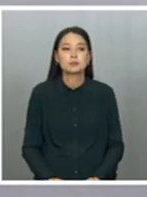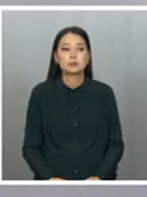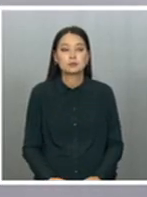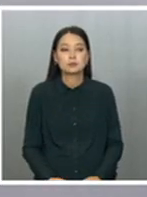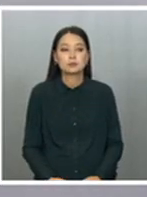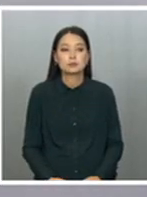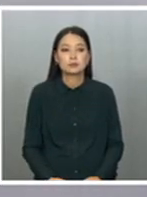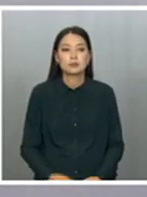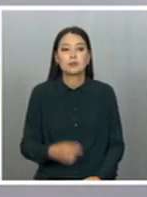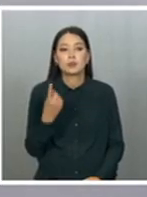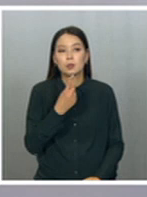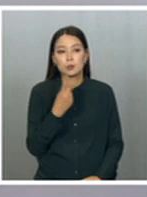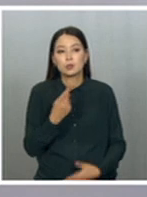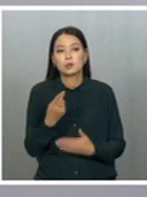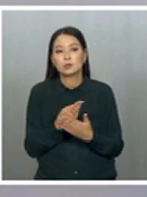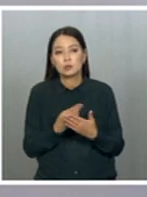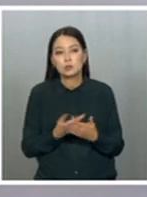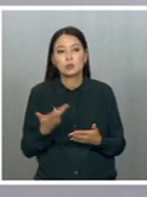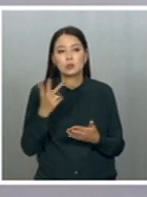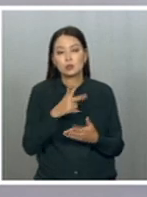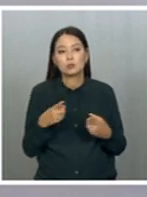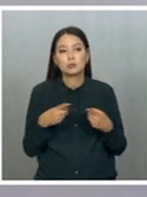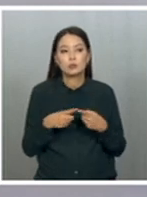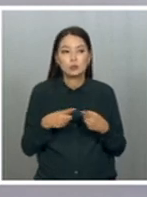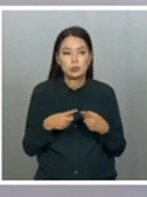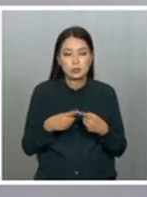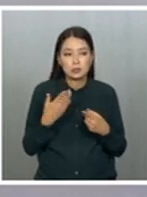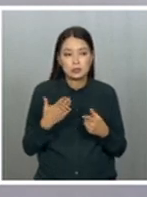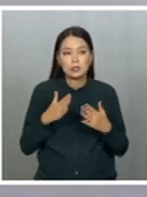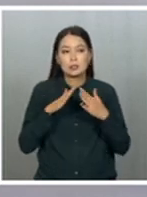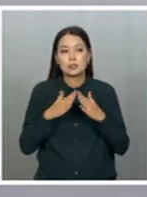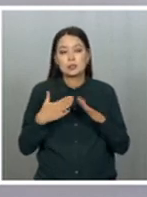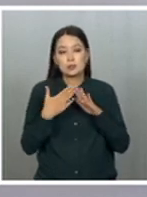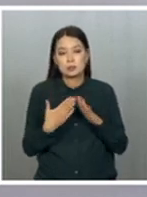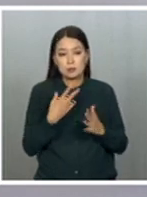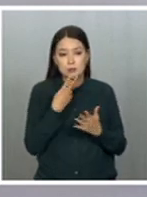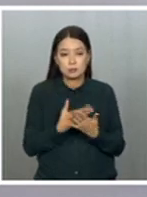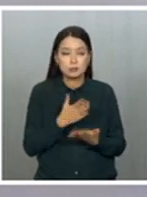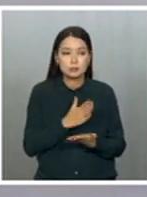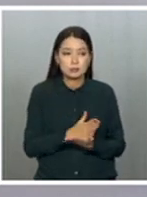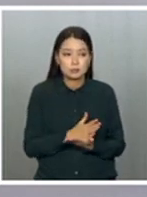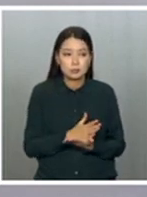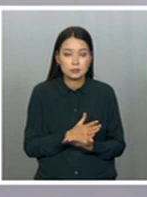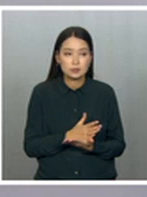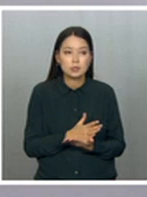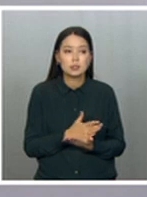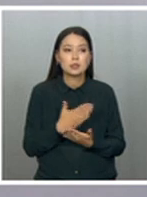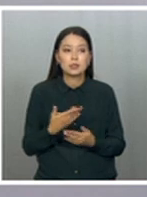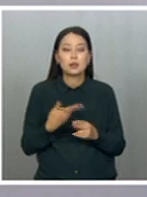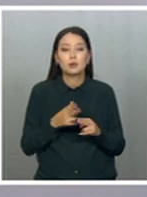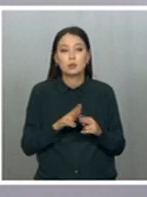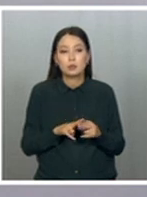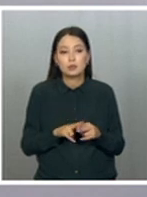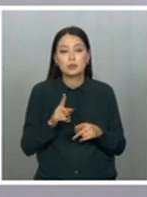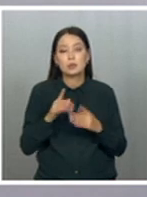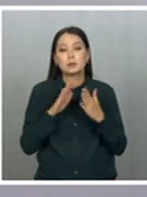Бірінші суретте 3 бұрышты қиық пирамида бейнеленген. Енді осы